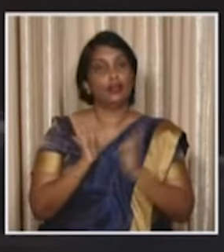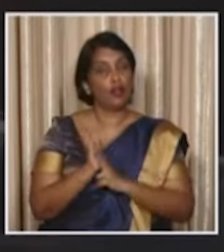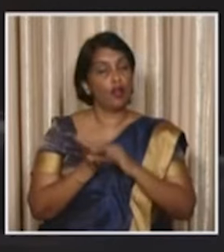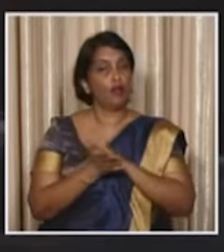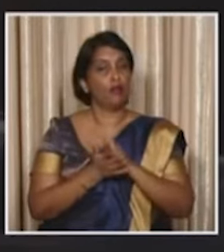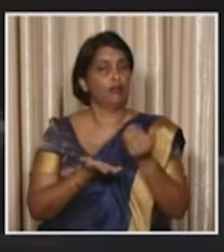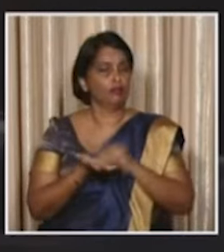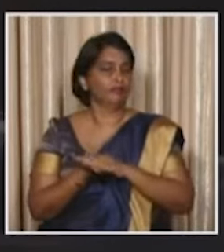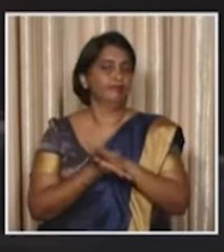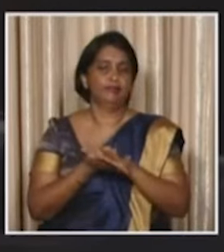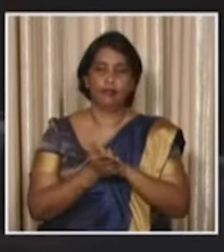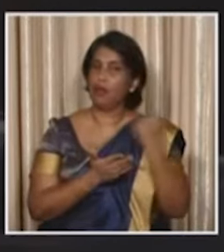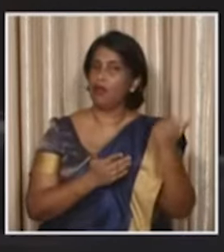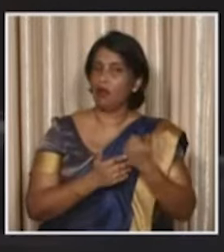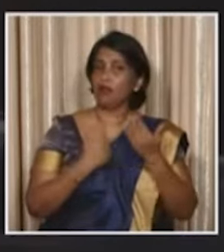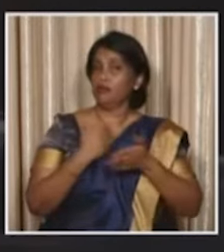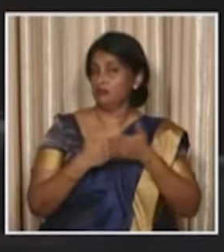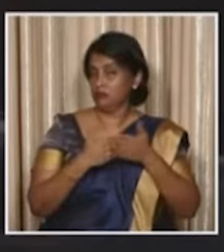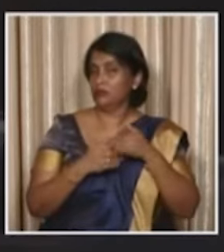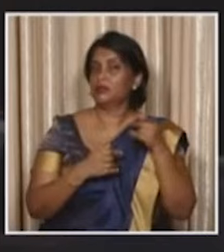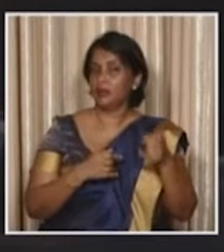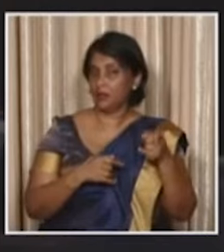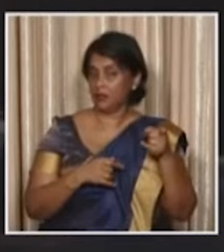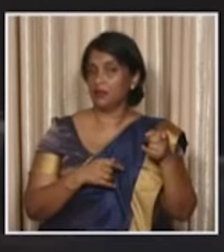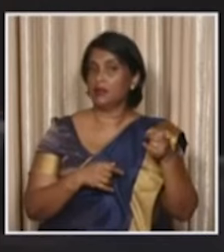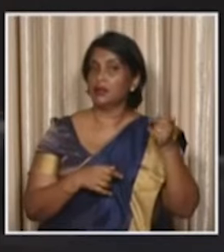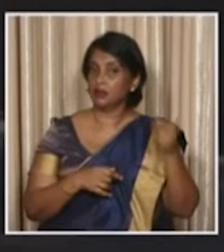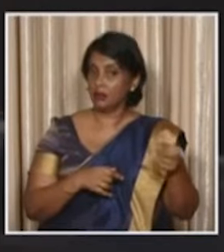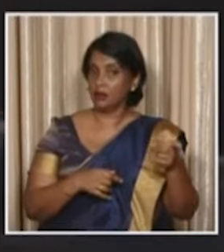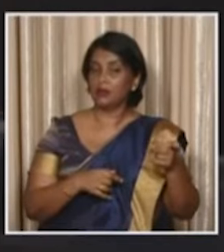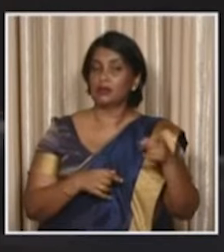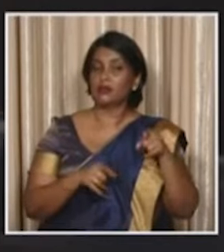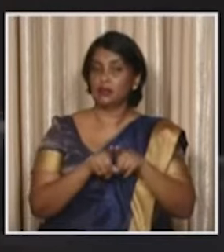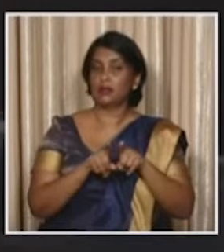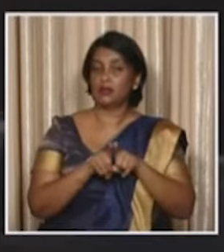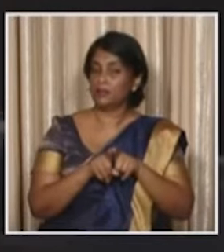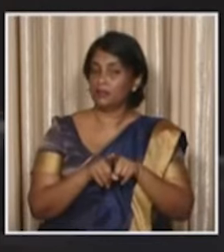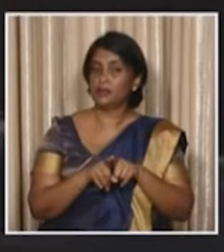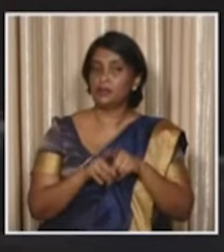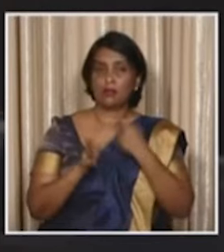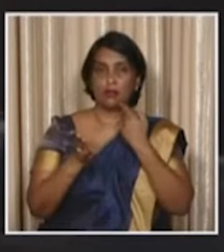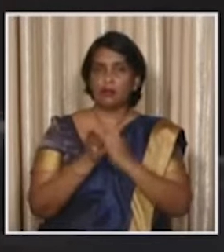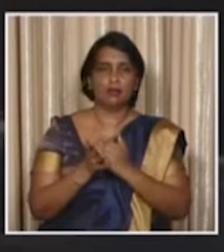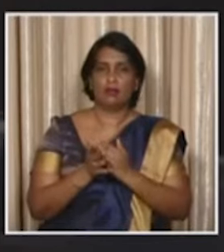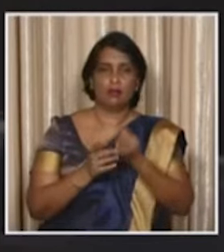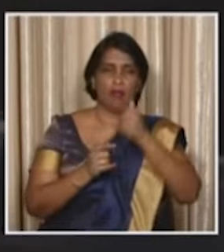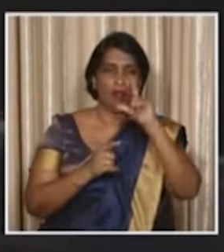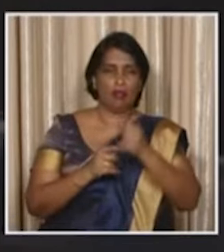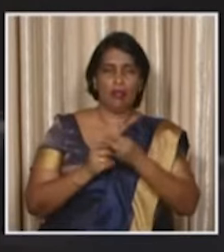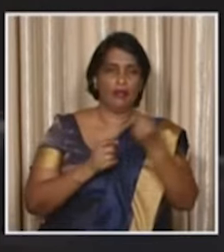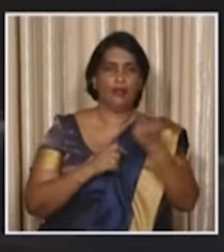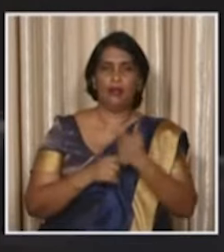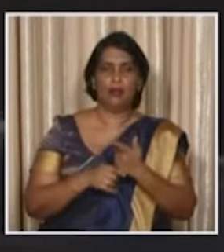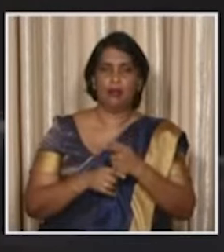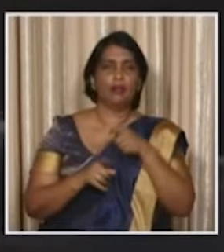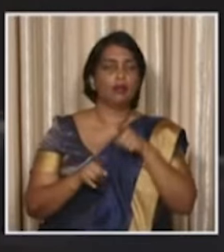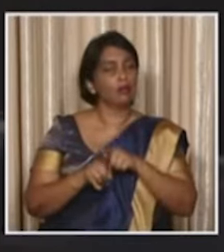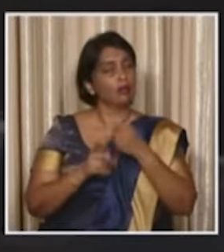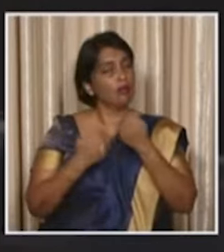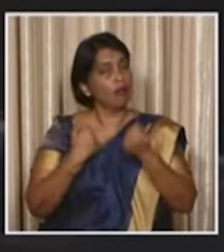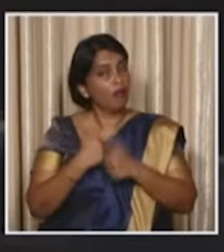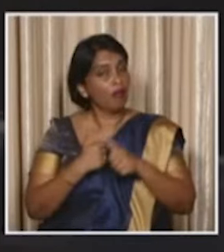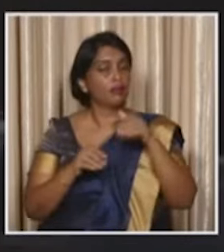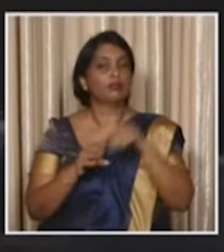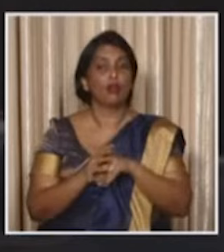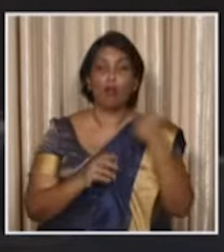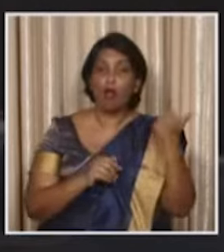ප්‍රතිසංස්කරණය කරපු හෝටලයක්, නවීකරණය වෙනවා. එතකොට ඩිප්‍රිෂියේෂන් කරන එක සාධාරණ නැහැ. මොකද සර්වීම කියනවා වගේම